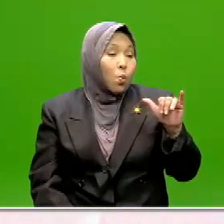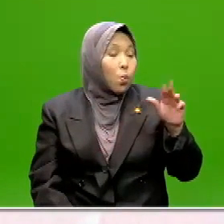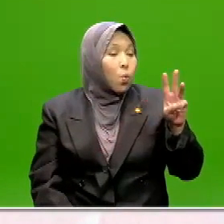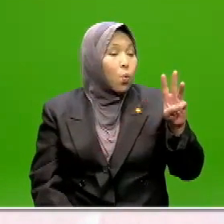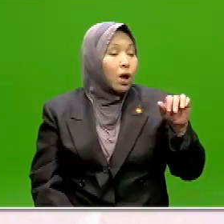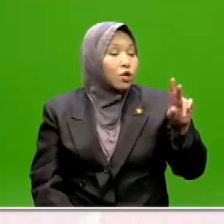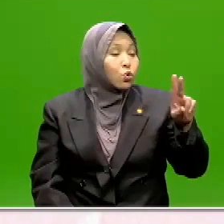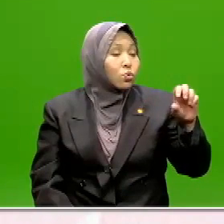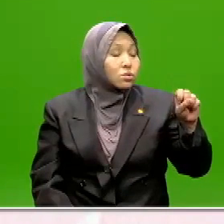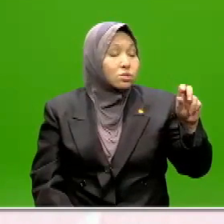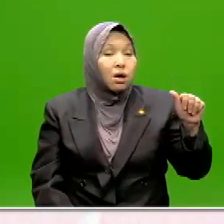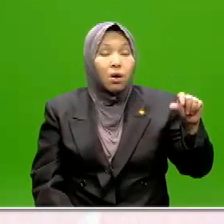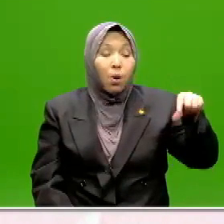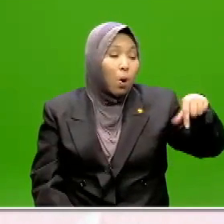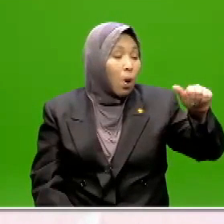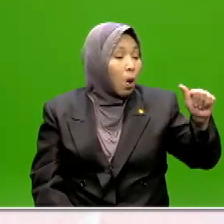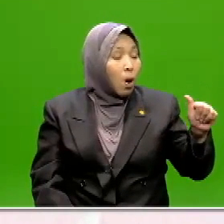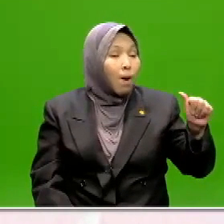mim